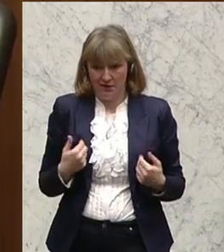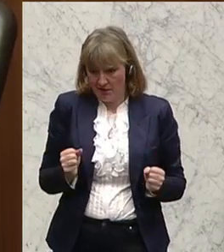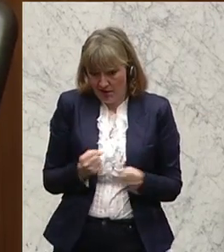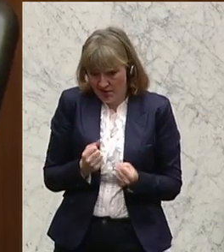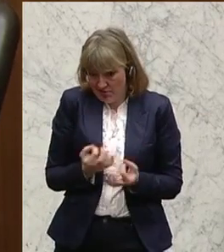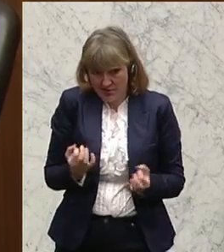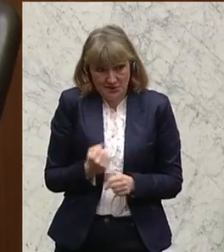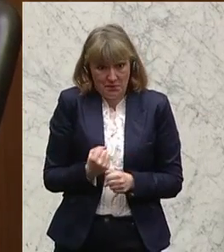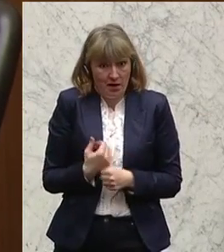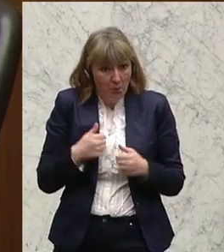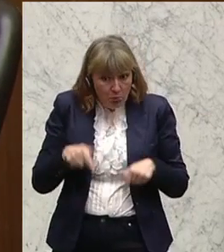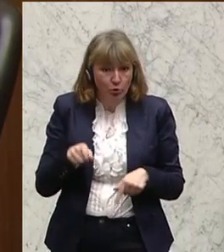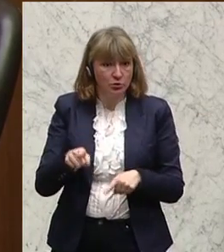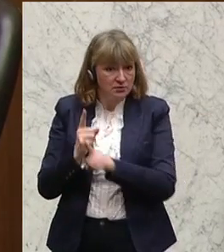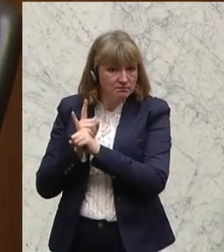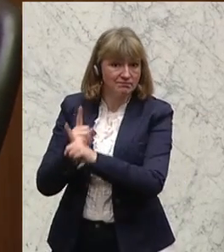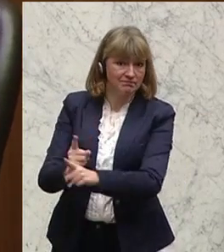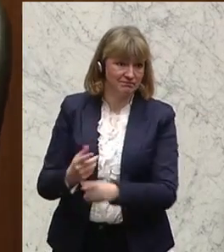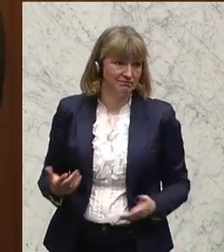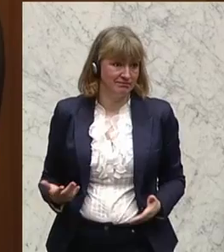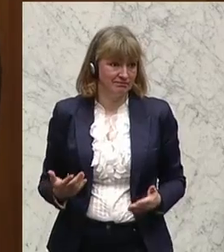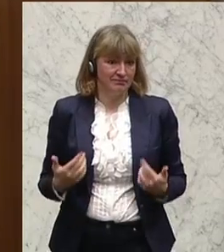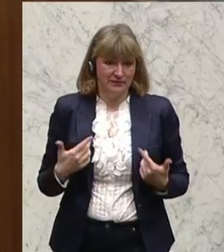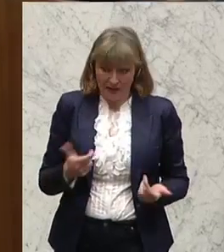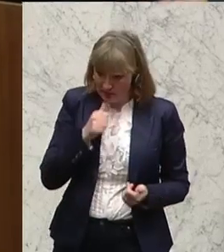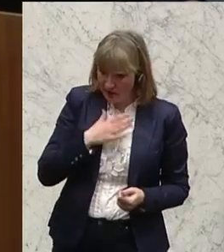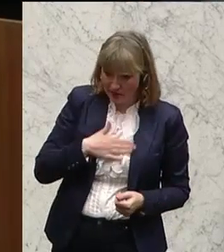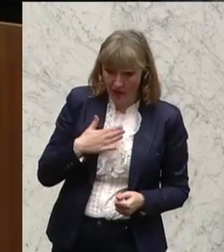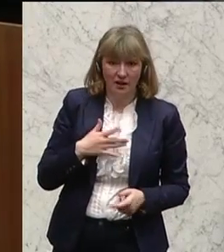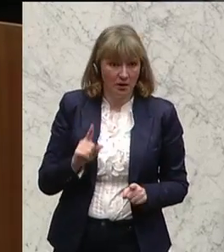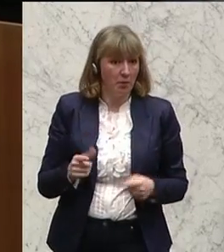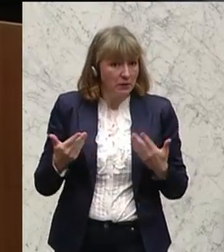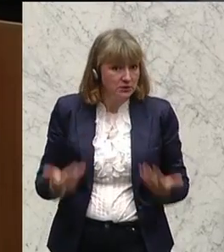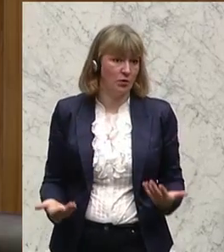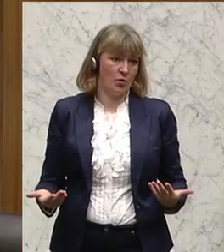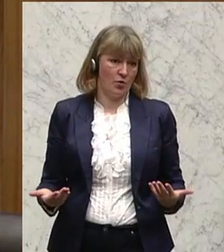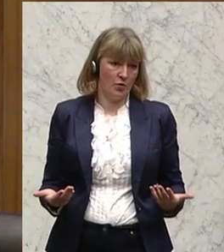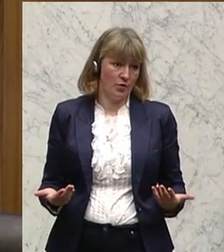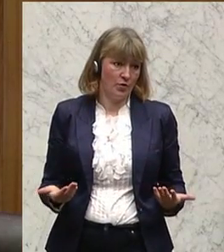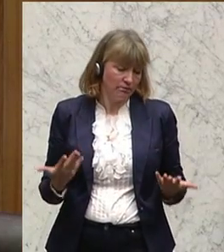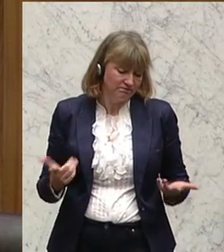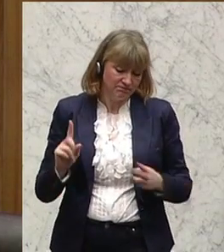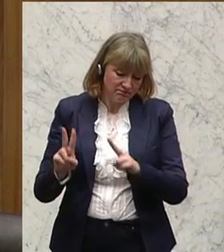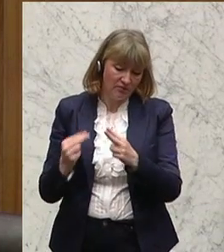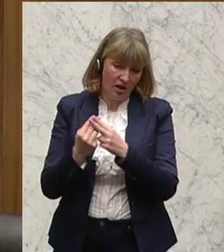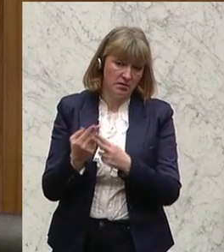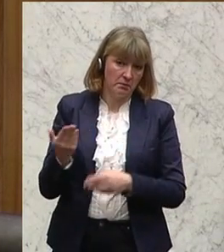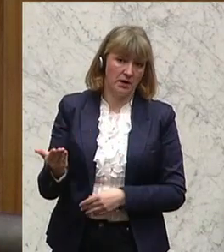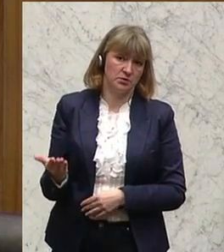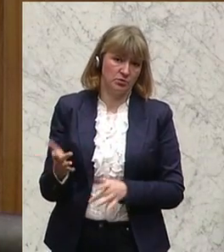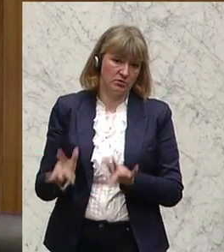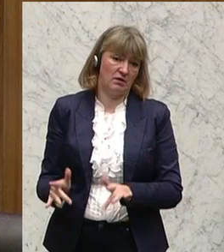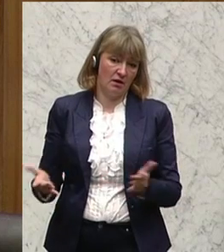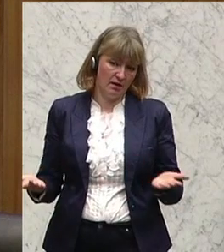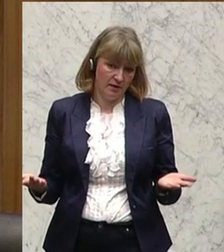Entscheidungsspielraum, ich muss das vollziehen. Eine Konstruktion, die mir gar nicht behagt, aber es ist nun einmal so. Es ist, wie gesagt, eine Valorisierung, und man muss einfach